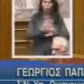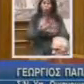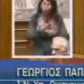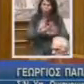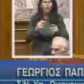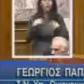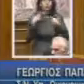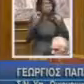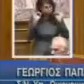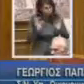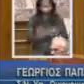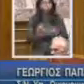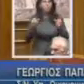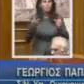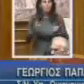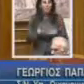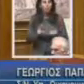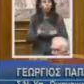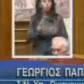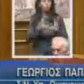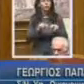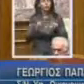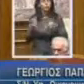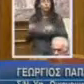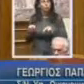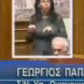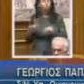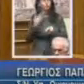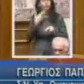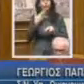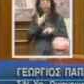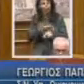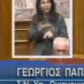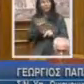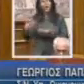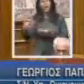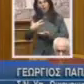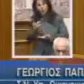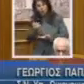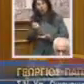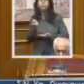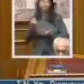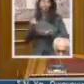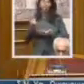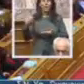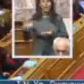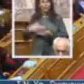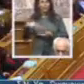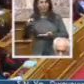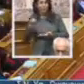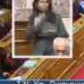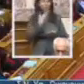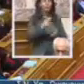μας. Μια μείωση που είναι σχεδόν ισόπωση από την πλευρά των δαπανών και από την πλευρά των εσόδων. Στο σκέλος των δαπανών,